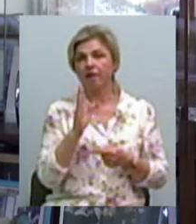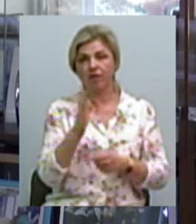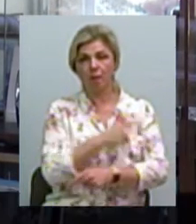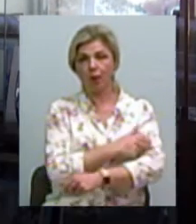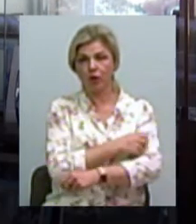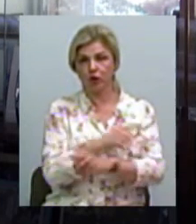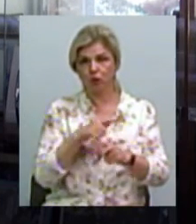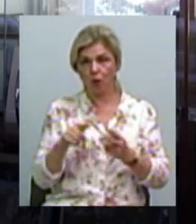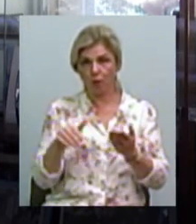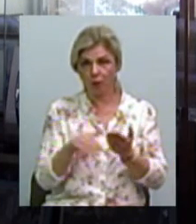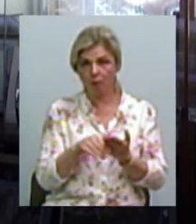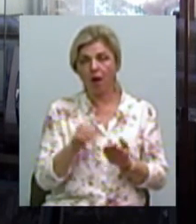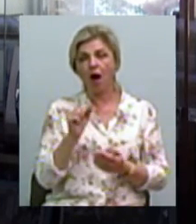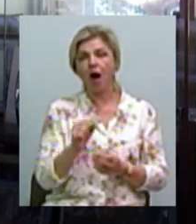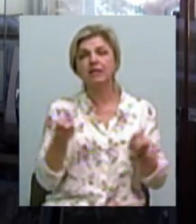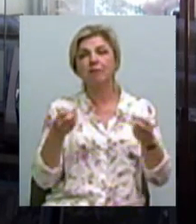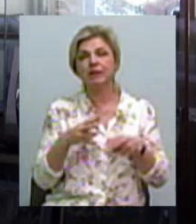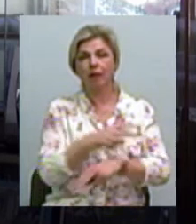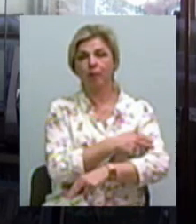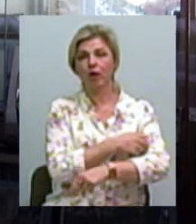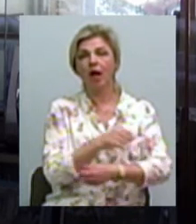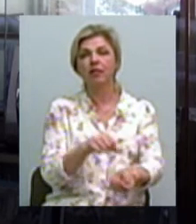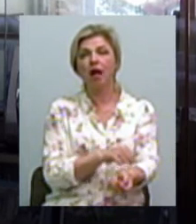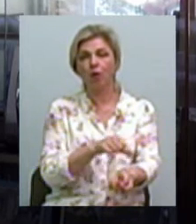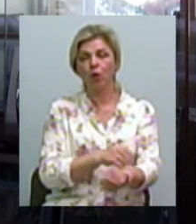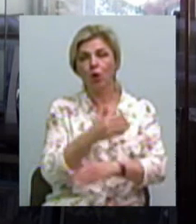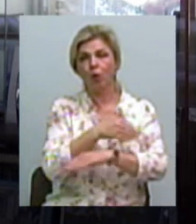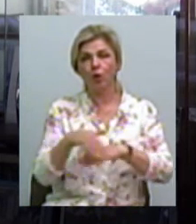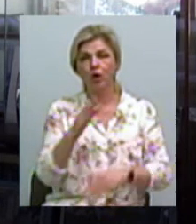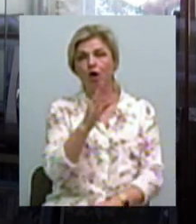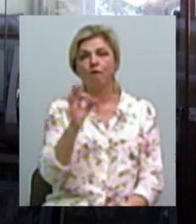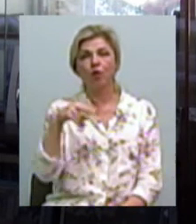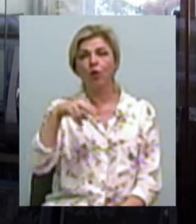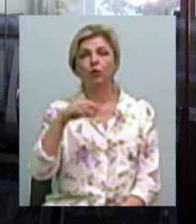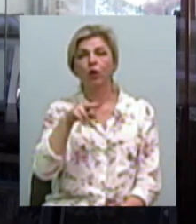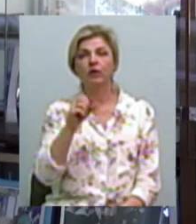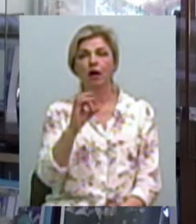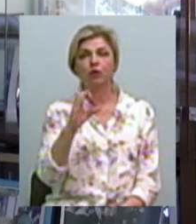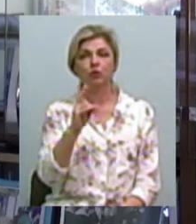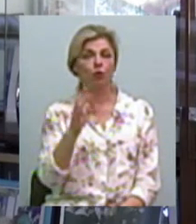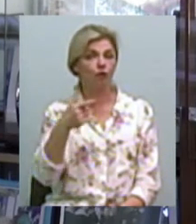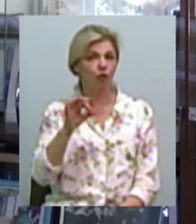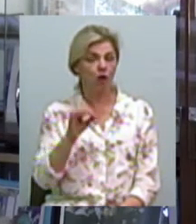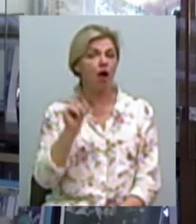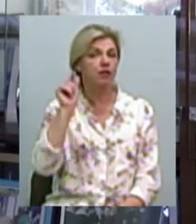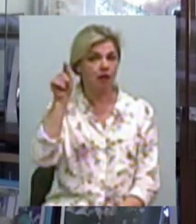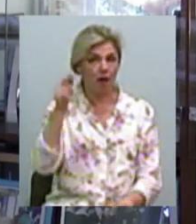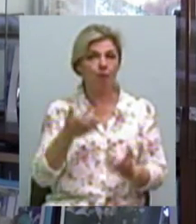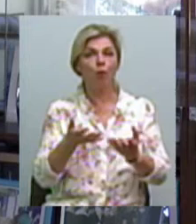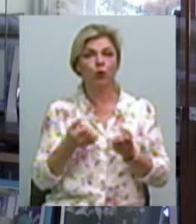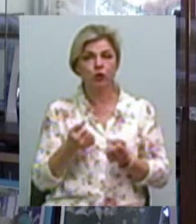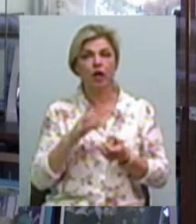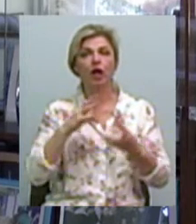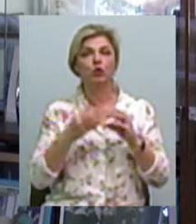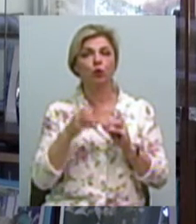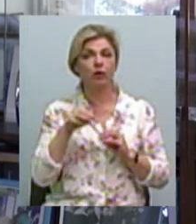в наркології на вулиці Володарського. Лише там ми отримуємо результат, але